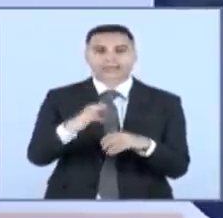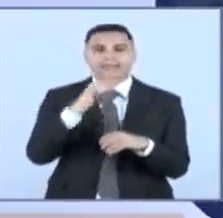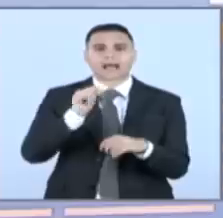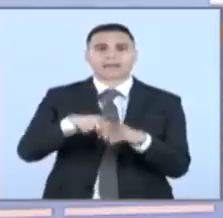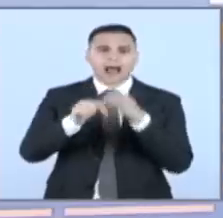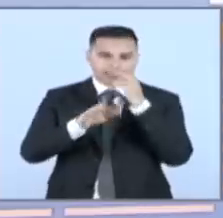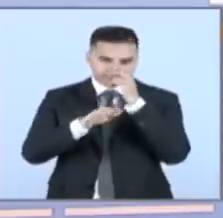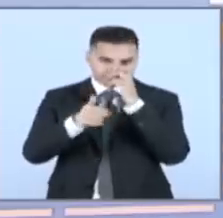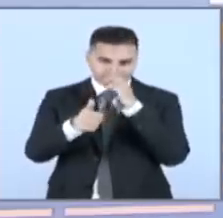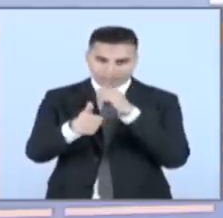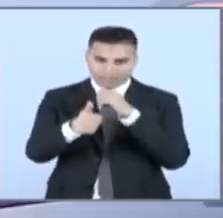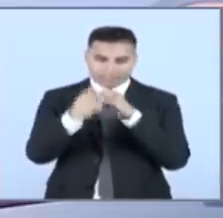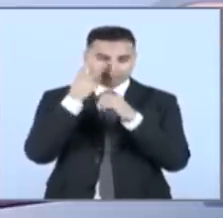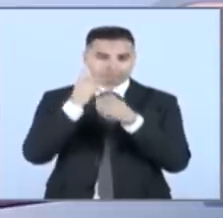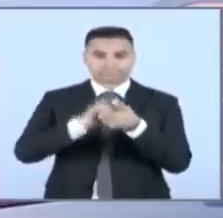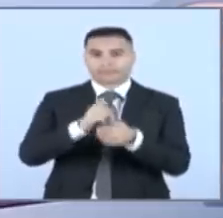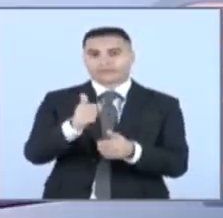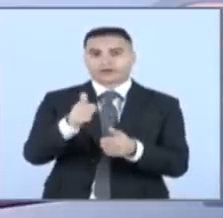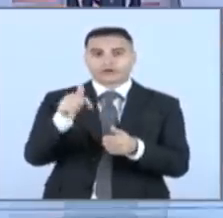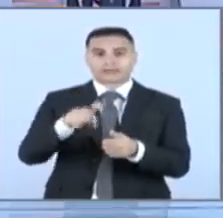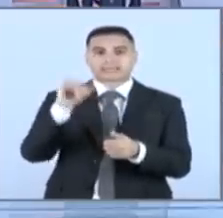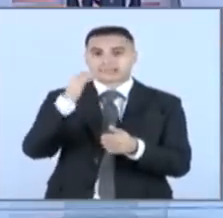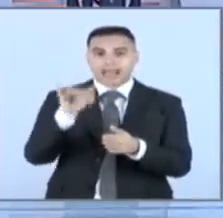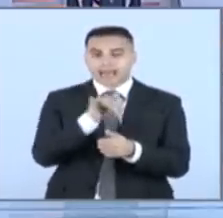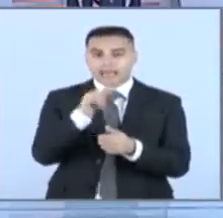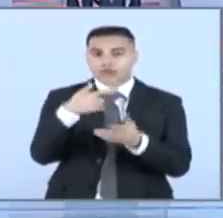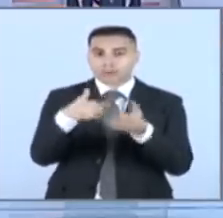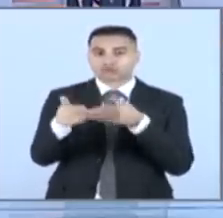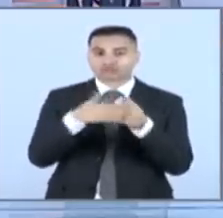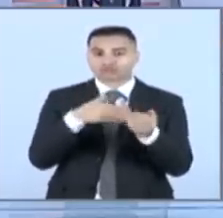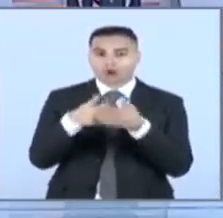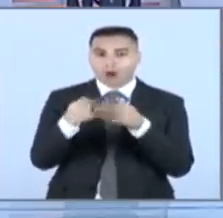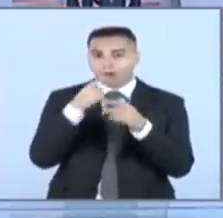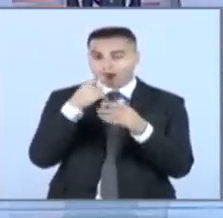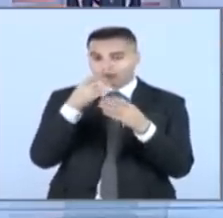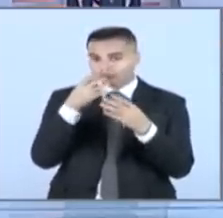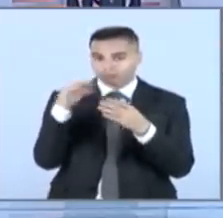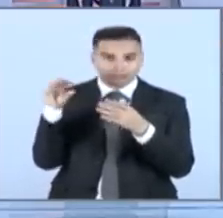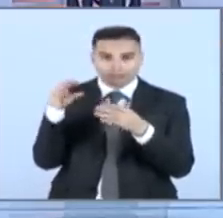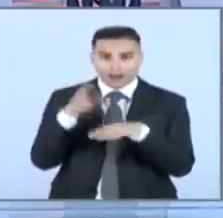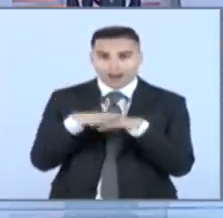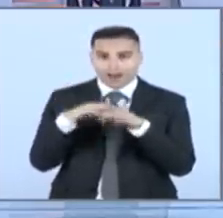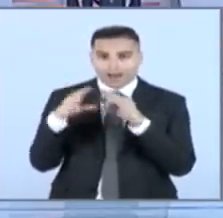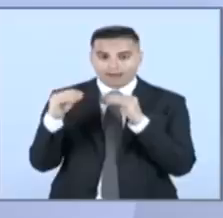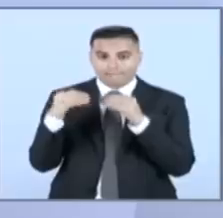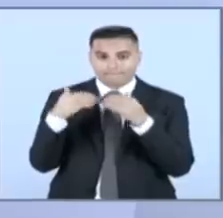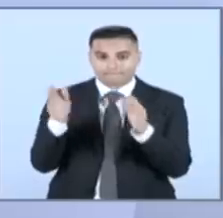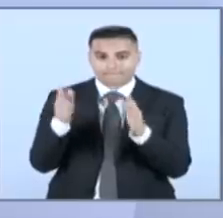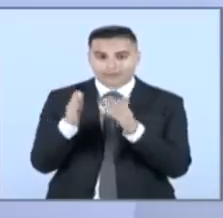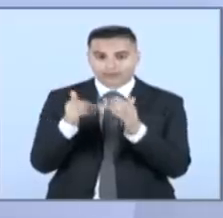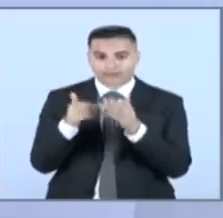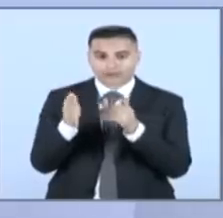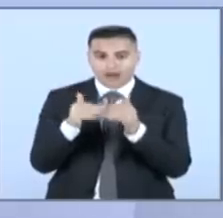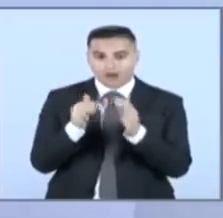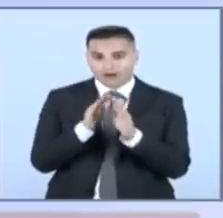إجابة. اتفقنا؟ طبعا يا يحيى مالكش دعوة خالص بآسر. أنا مديها ظهري.